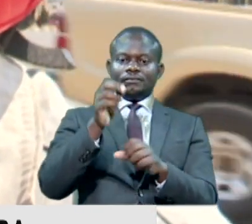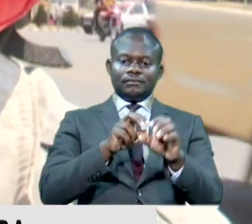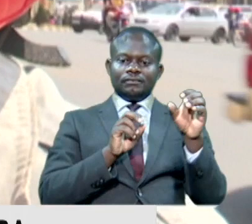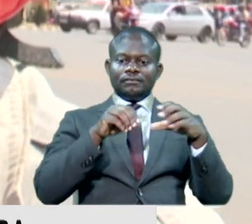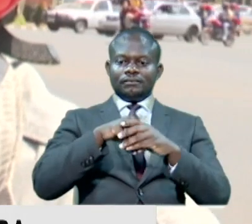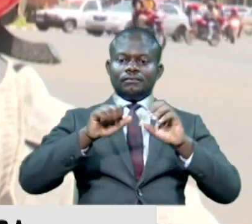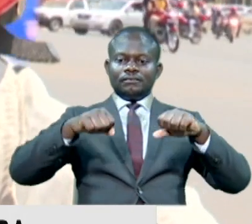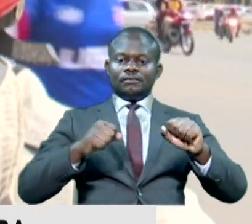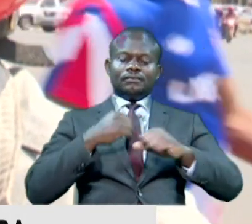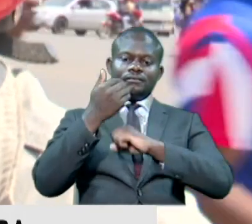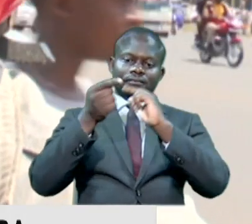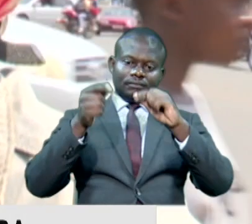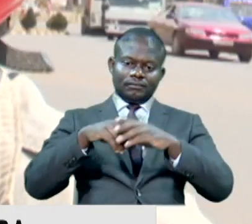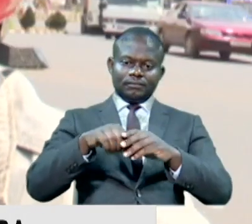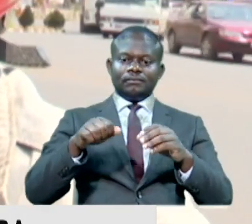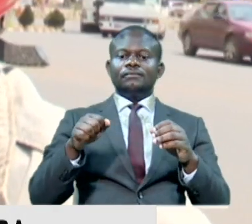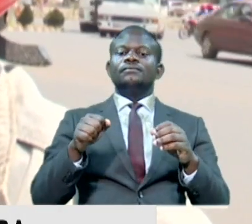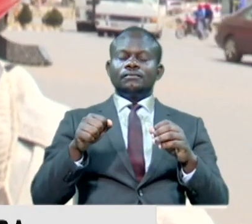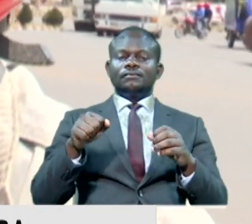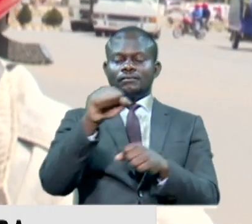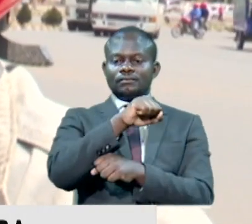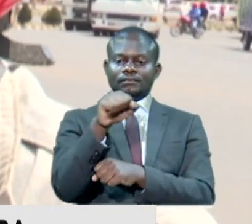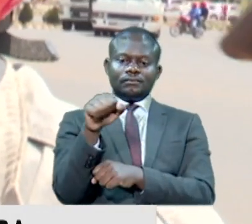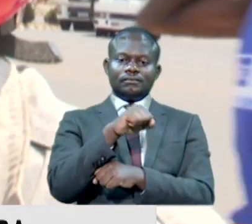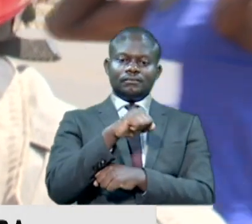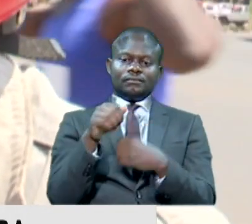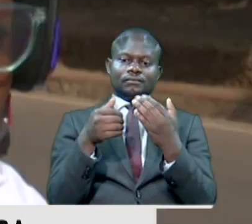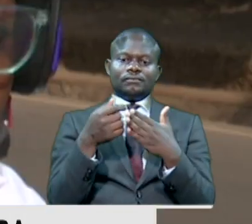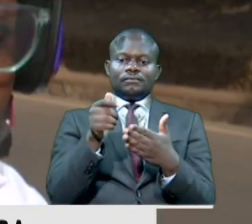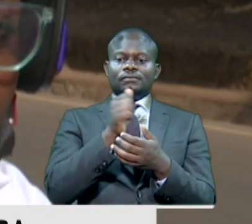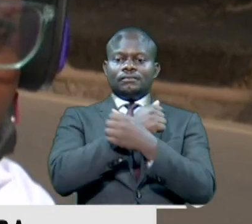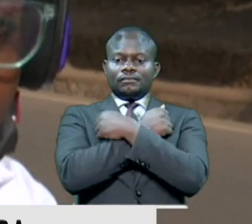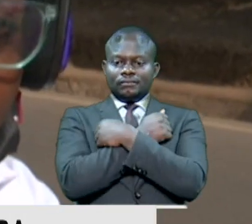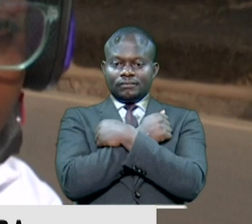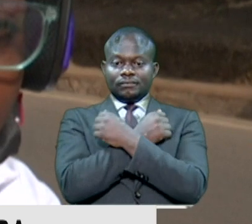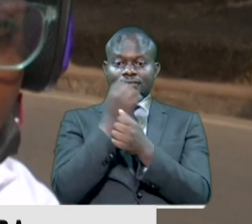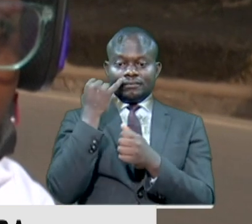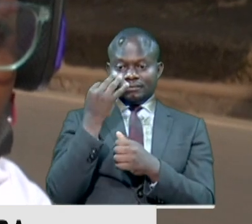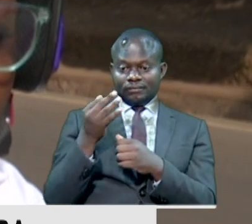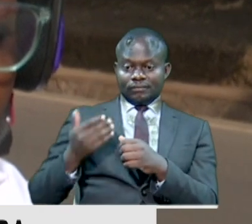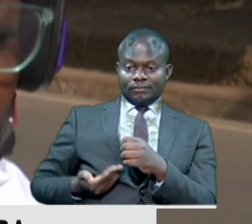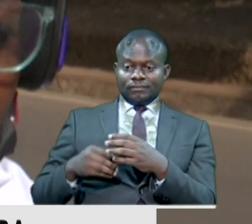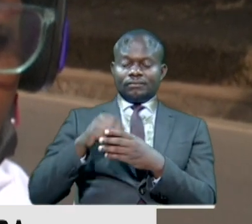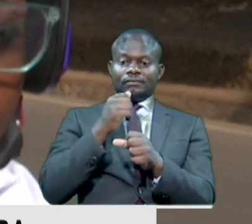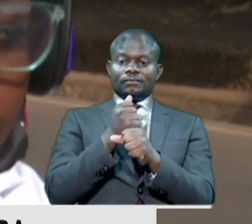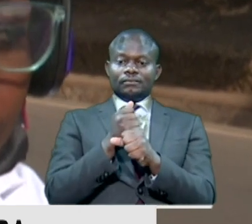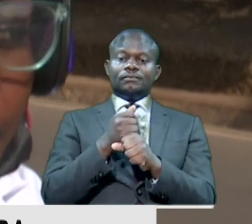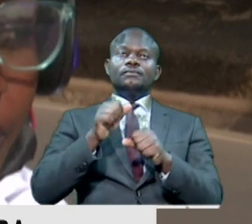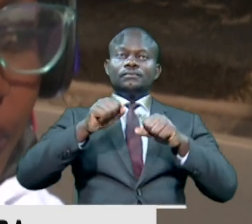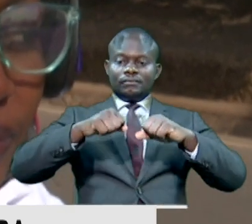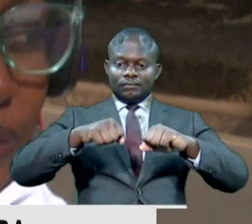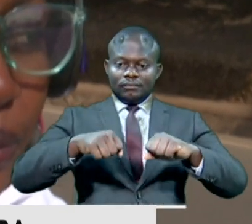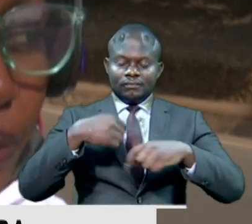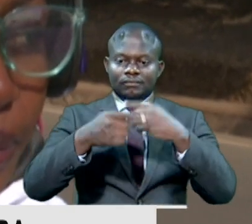kuri moto noneho nkajya ku modoka ano makamyo manini niyo nkunda nubwo abagore bari muri uyu mwuga wo gutwara abagenzi kuri